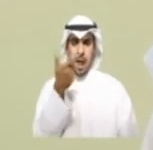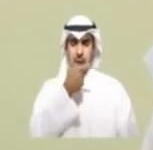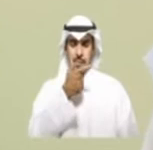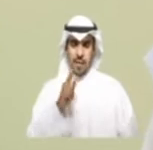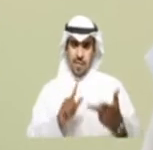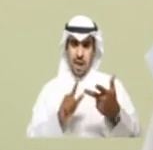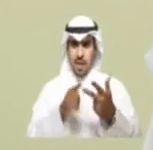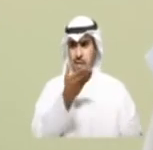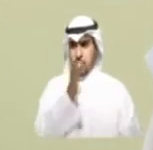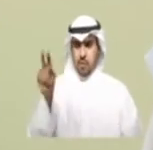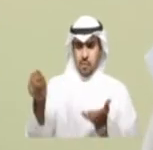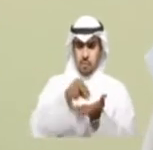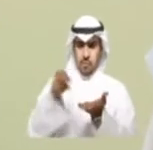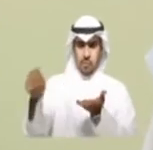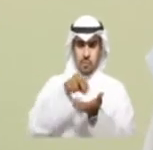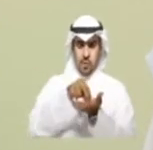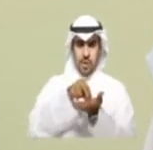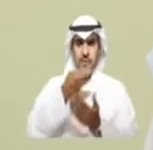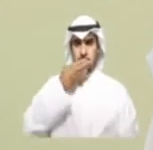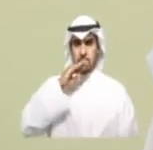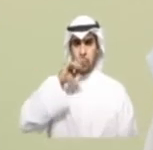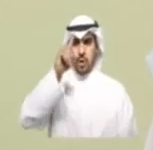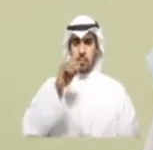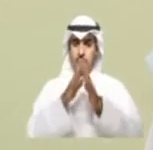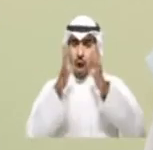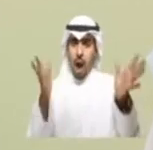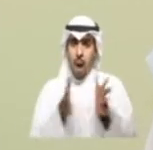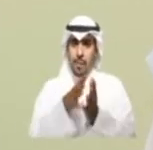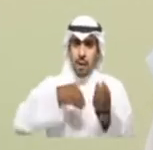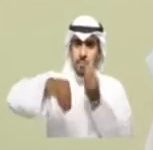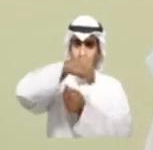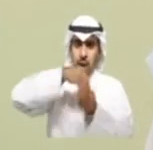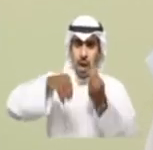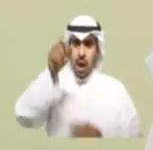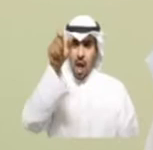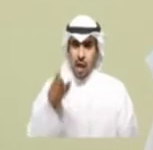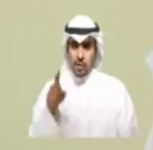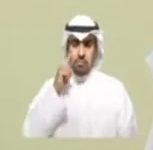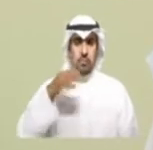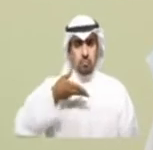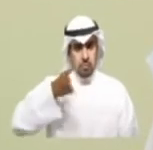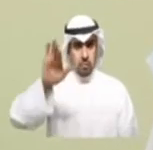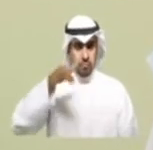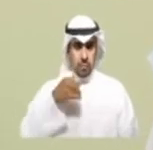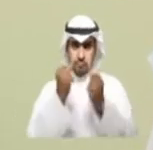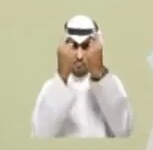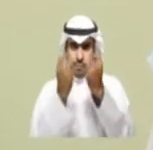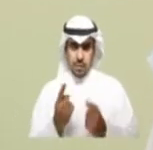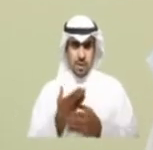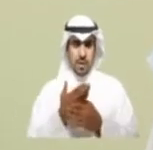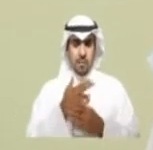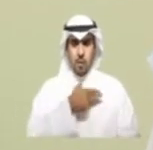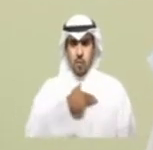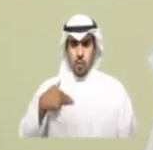إلى مزدلفة. كانت الأمور لله الحمد ميسرة وانسيابية، والخطة التي وضعت